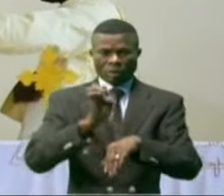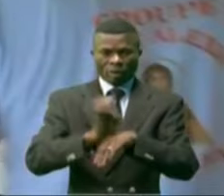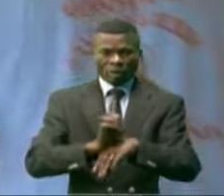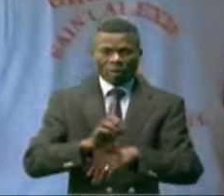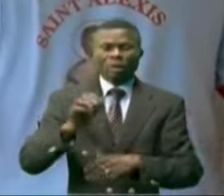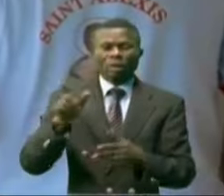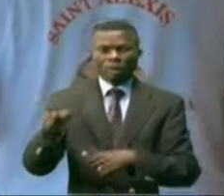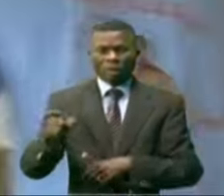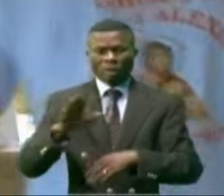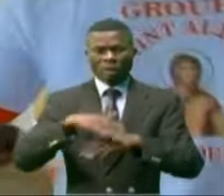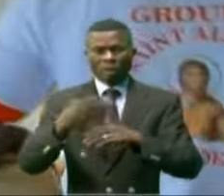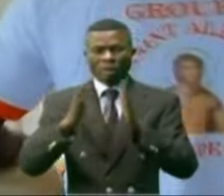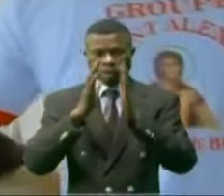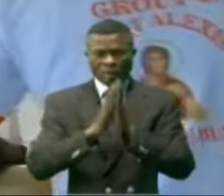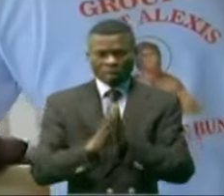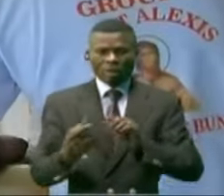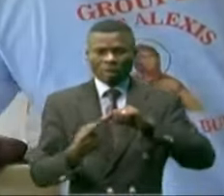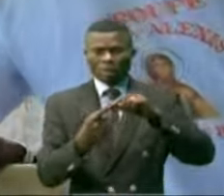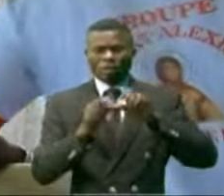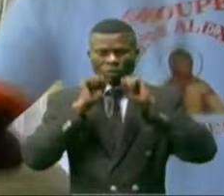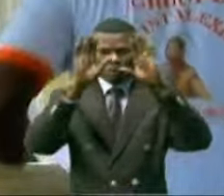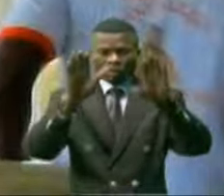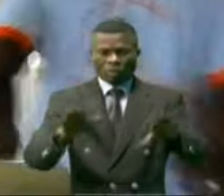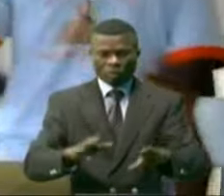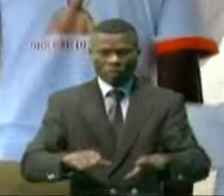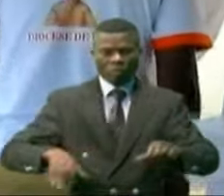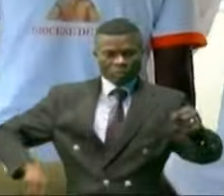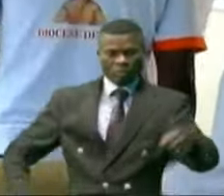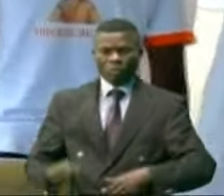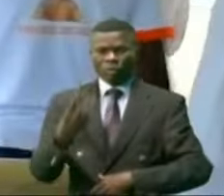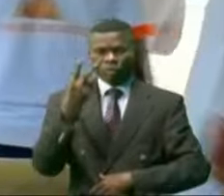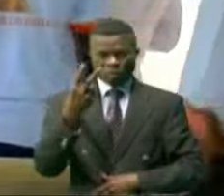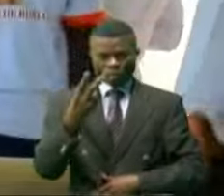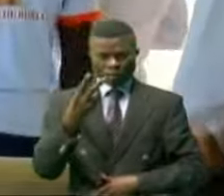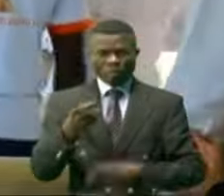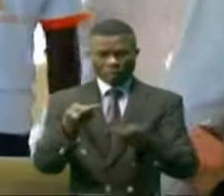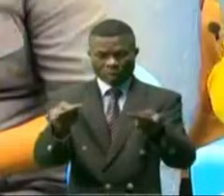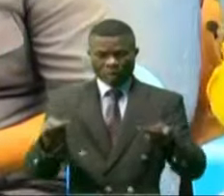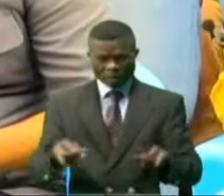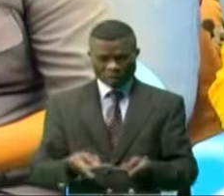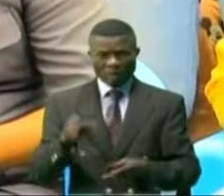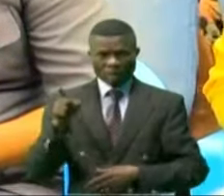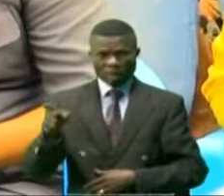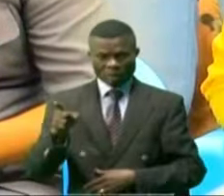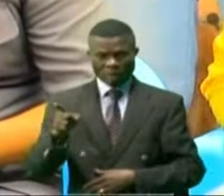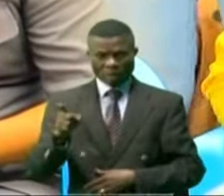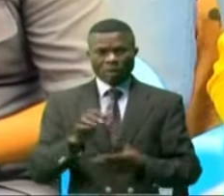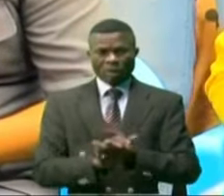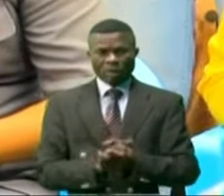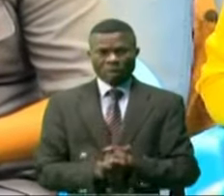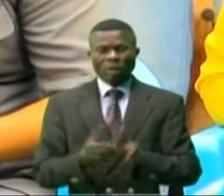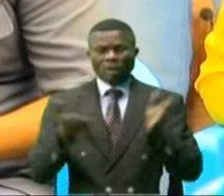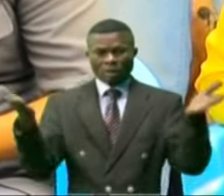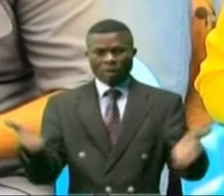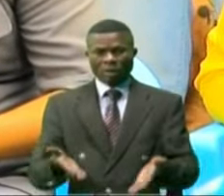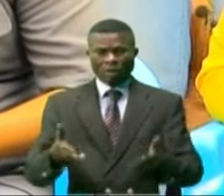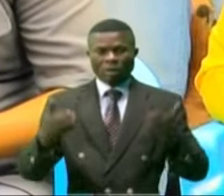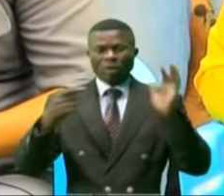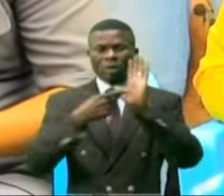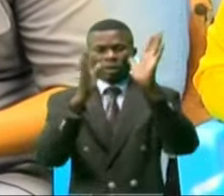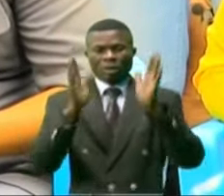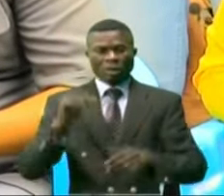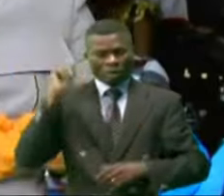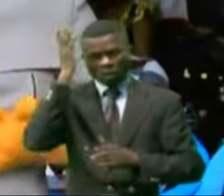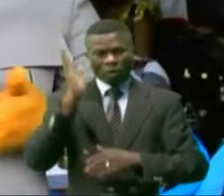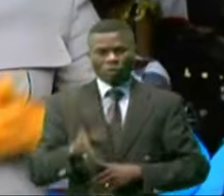Muzimaria, suivie de la prière spéciale de bénédiction de ces deux anges lacustres, sur place à Kasséni, au lac Albert, à présence du représentant du